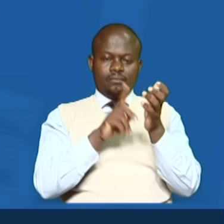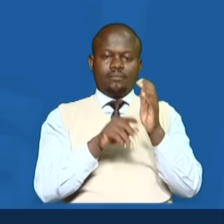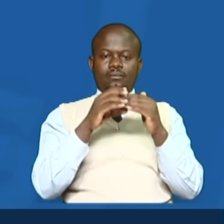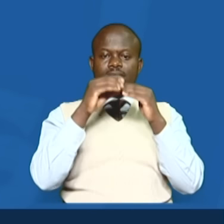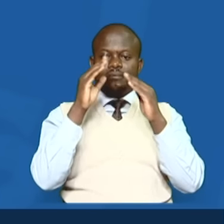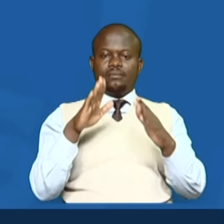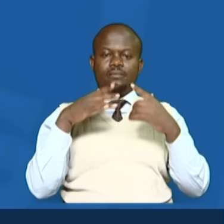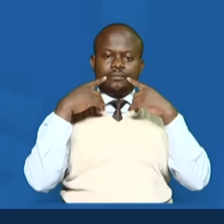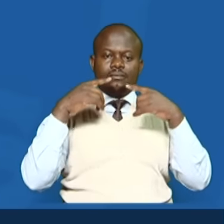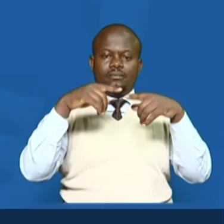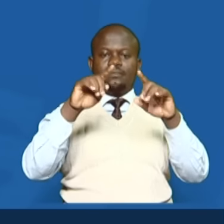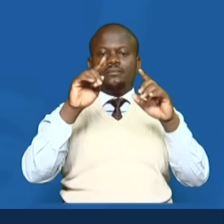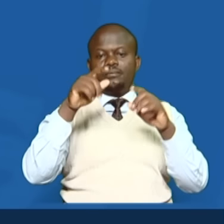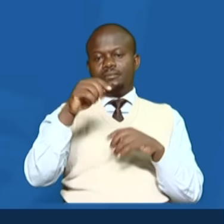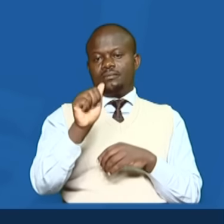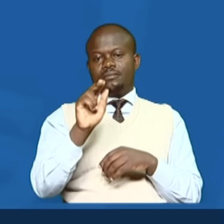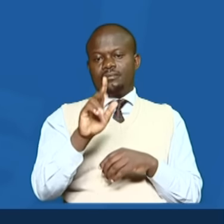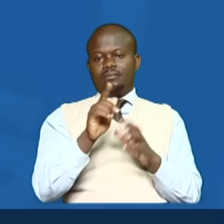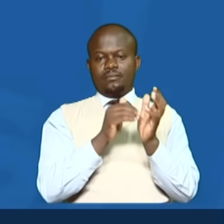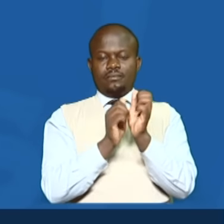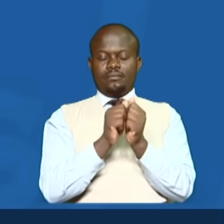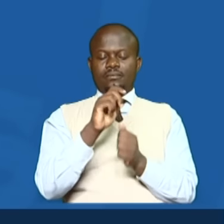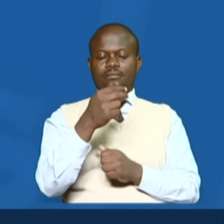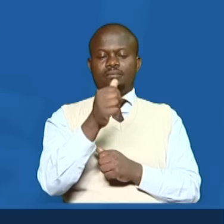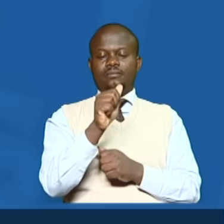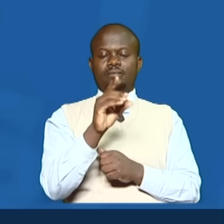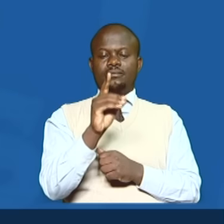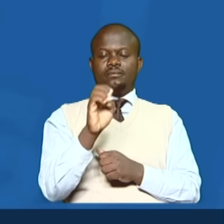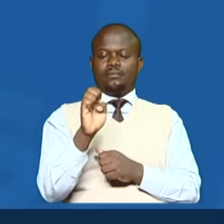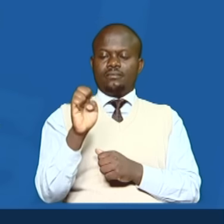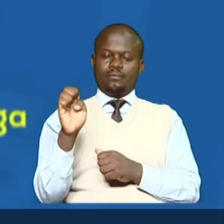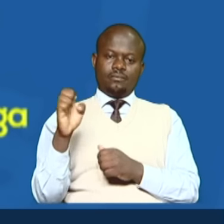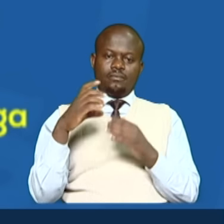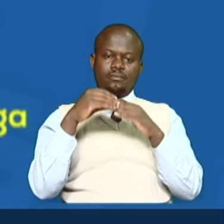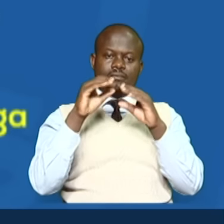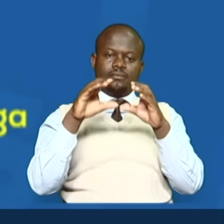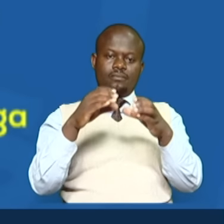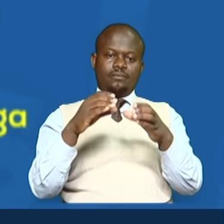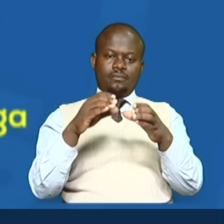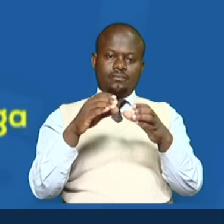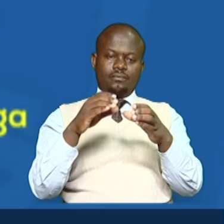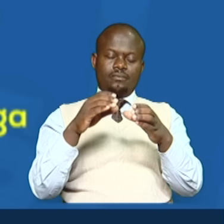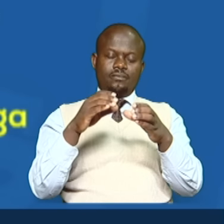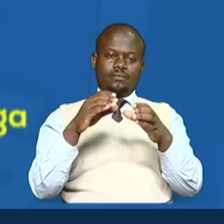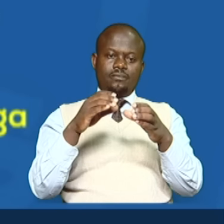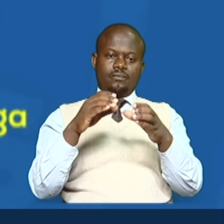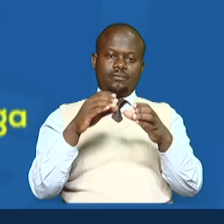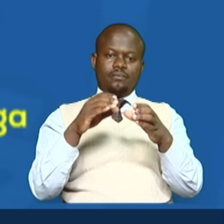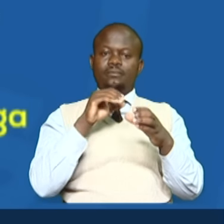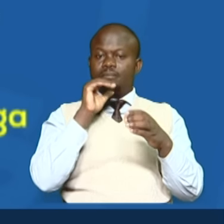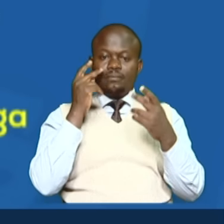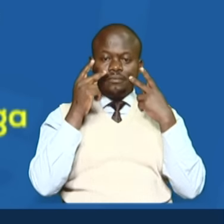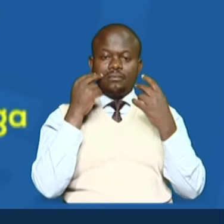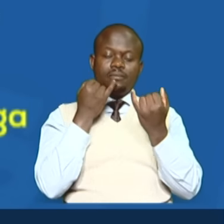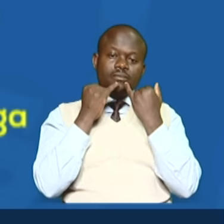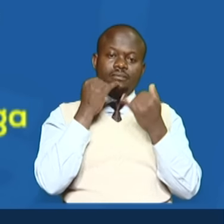bayobozi batangaje, yaba Paul Muvunyi ndetse na Tade wayobowe watorewe kuyobora ikipe ya bambwiye ko itaboneka interview,